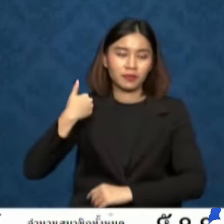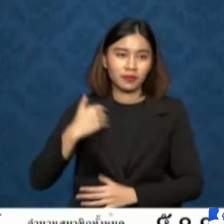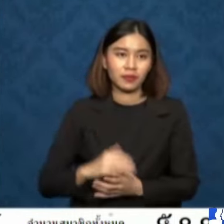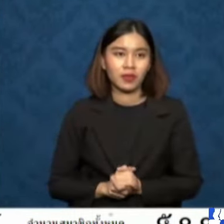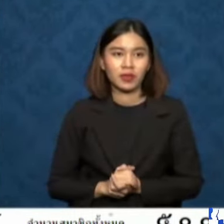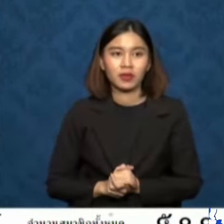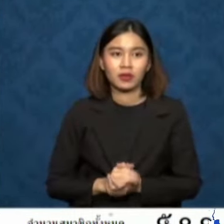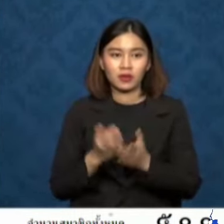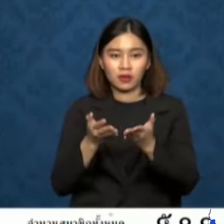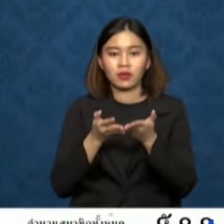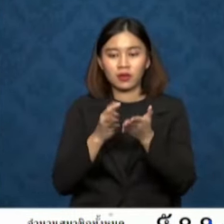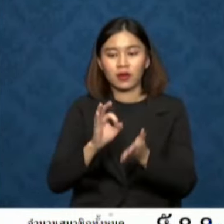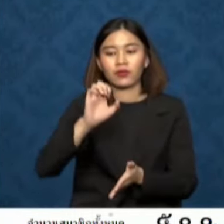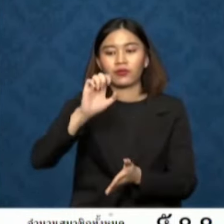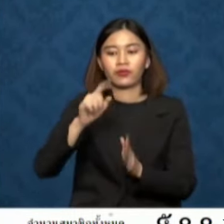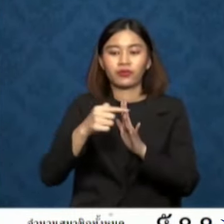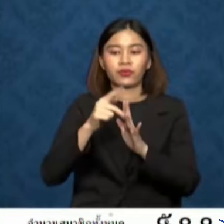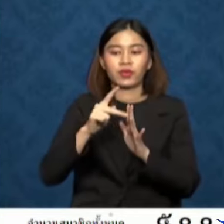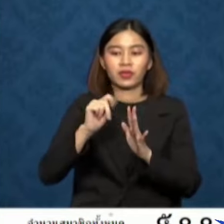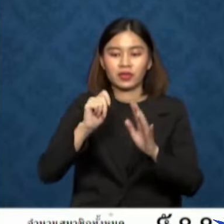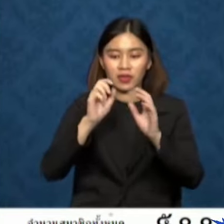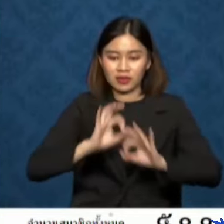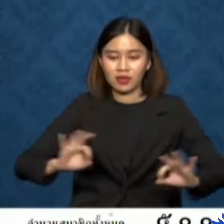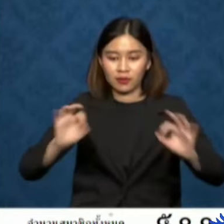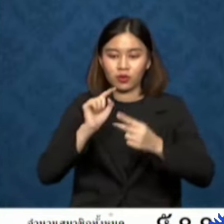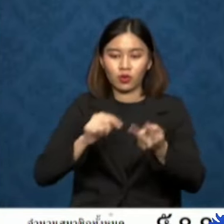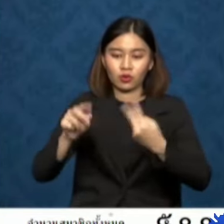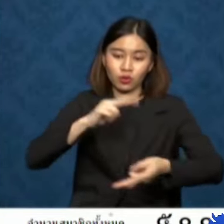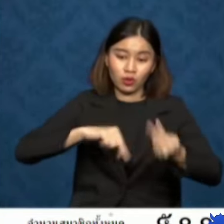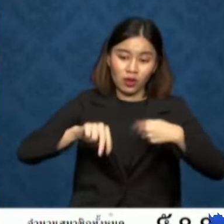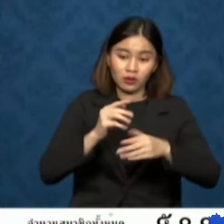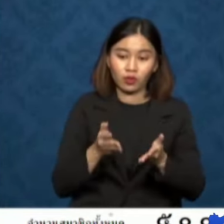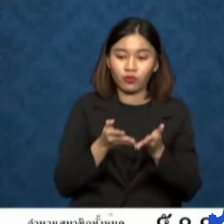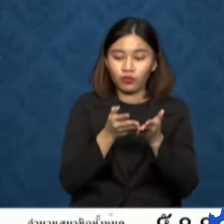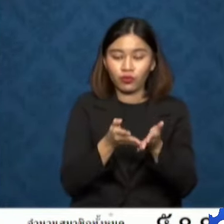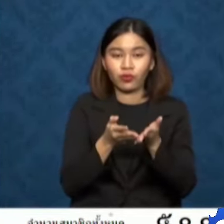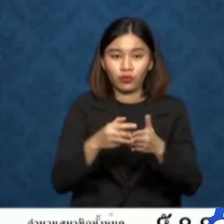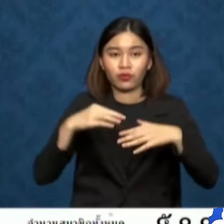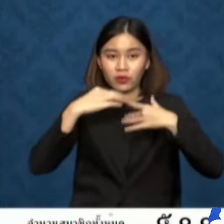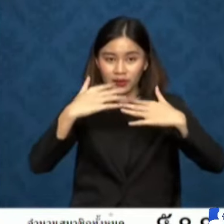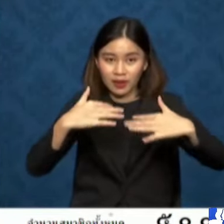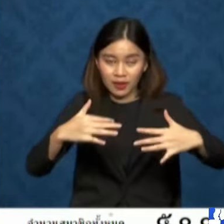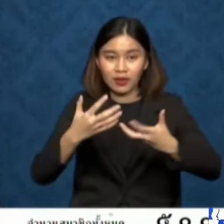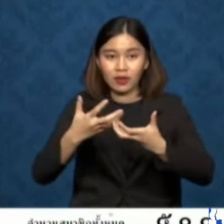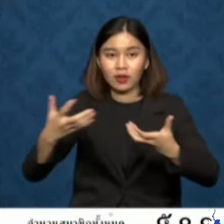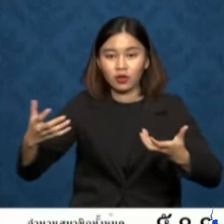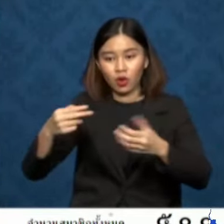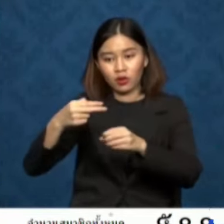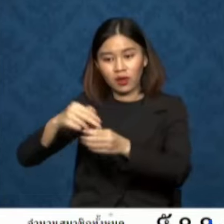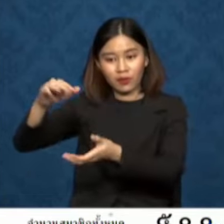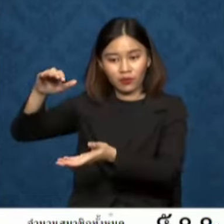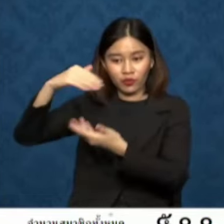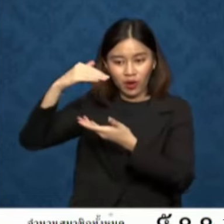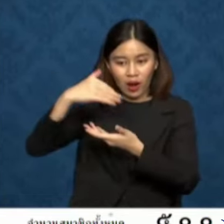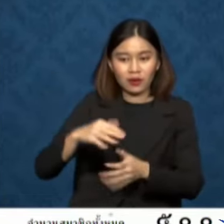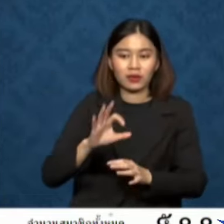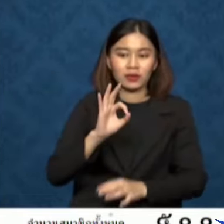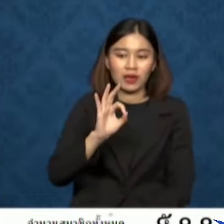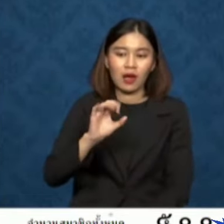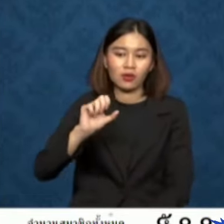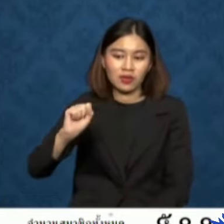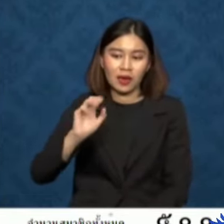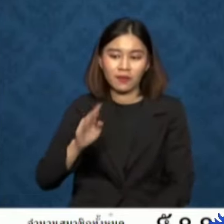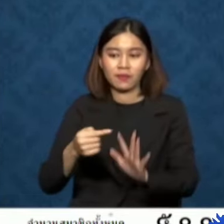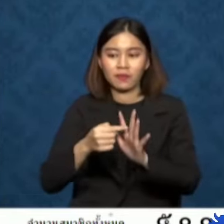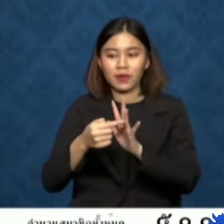นอกจากนี้เรือฟรีเกตยังมีความจำเป็นในการคุ้มครองเส้นทางคมนาคมทางเรือการนำเข้าน้ำมันประมาณ 900,000บาร์เรลต่อวัน